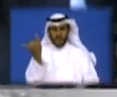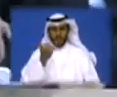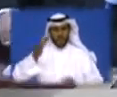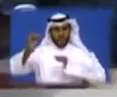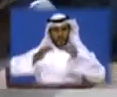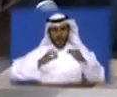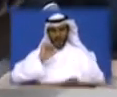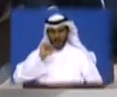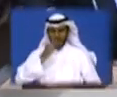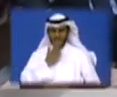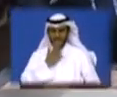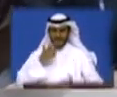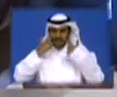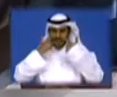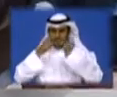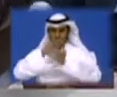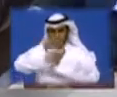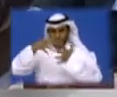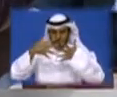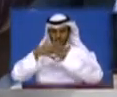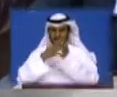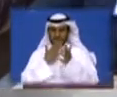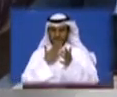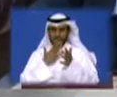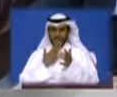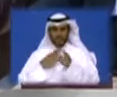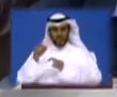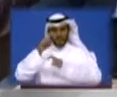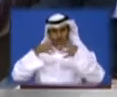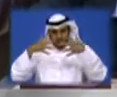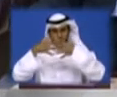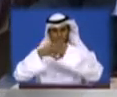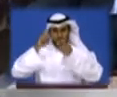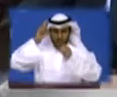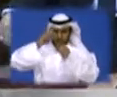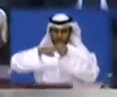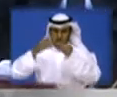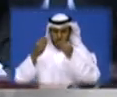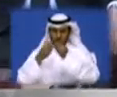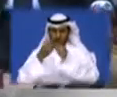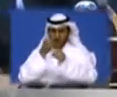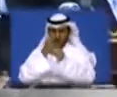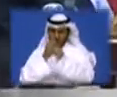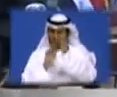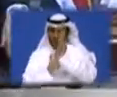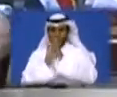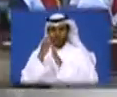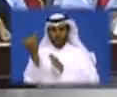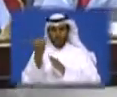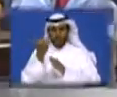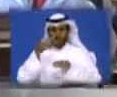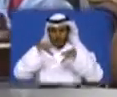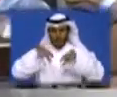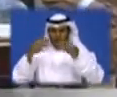السياسية والأمنية في العراق والمنطقة، إضافة إلى بحث القضايا المتعلقة بتعزيز التعاون الثنائي بين